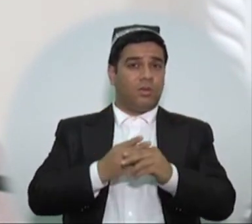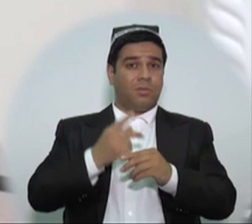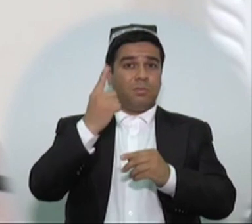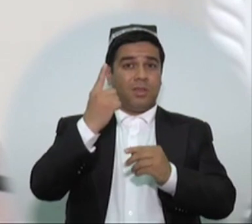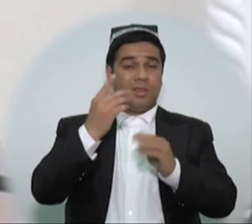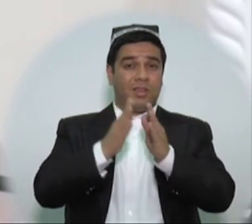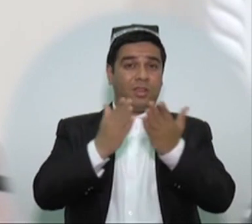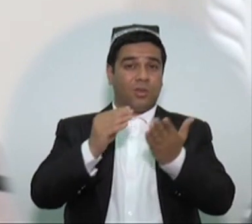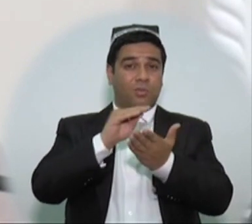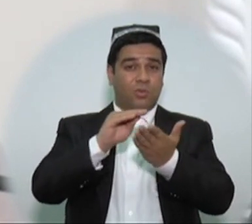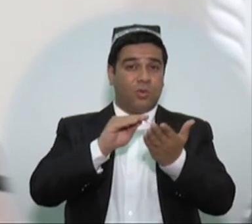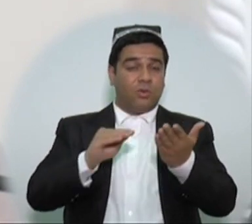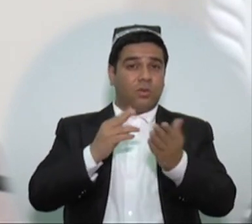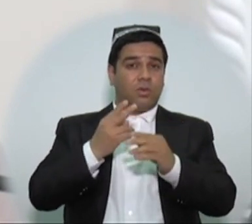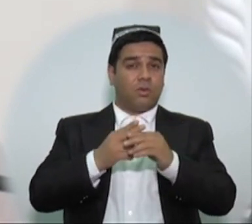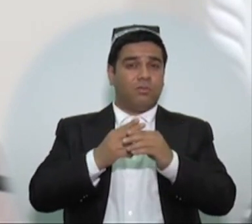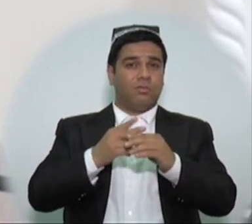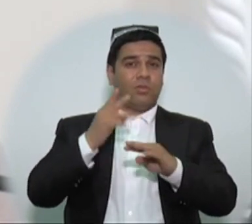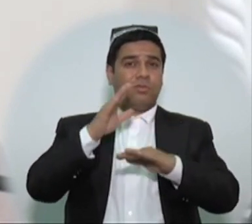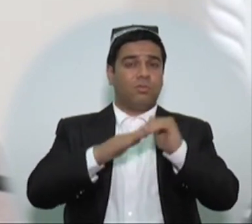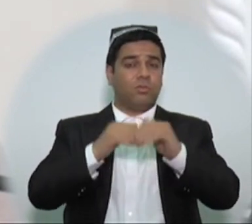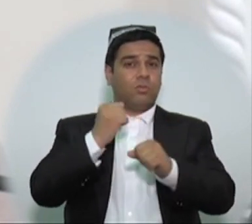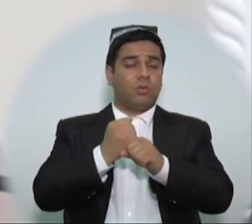kitobni yozishga xattotlar oylab o'tirishgan.